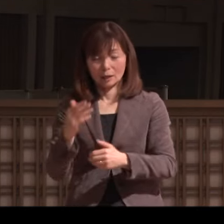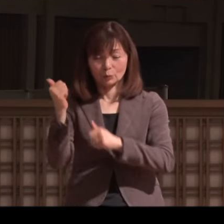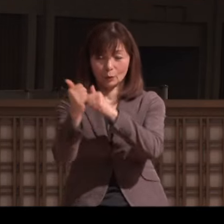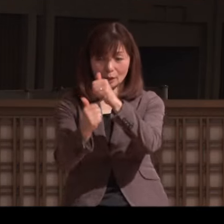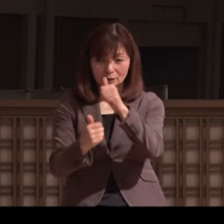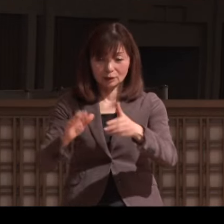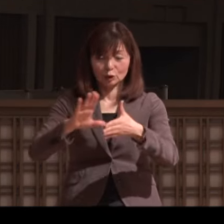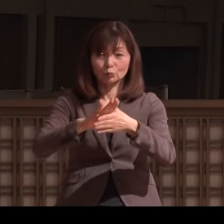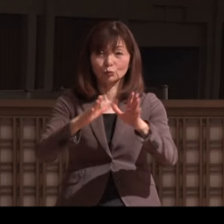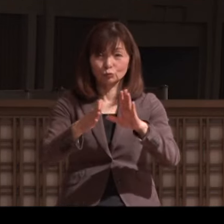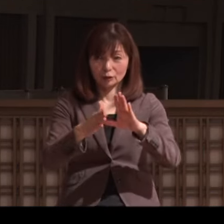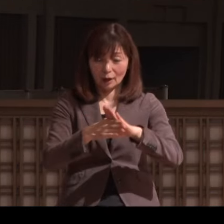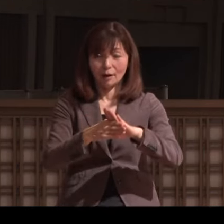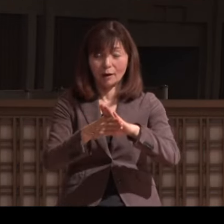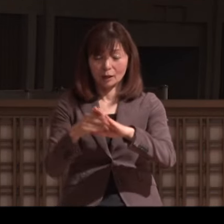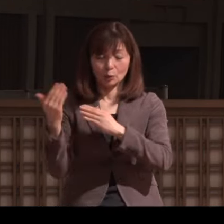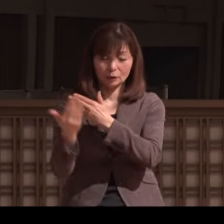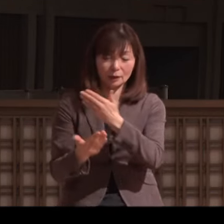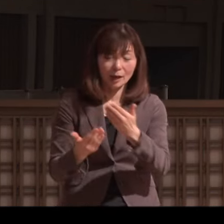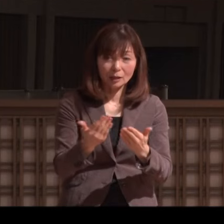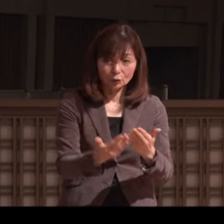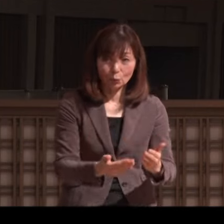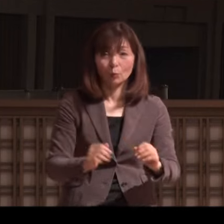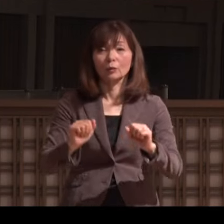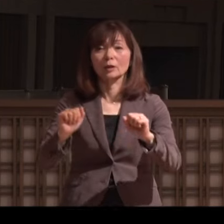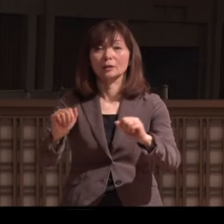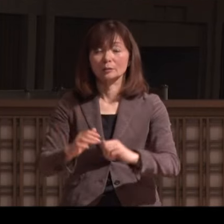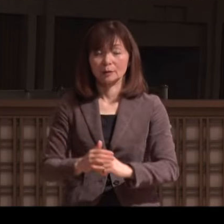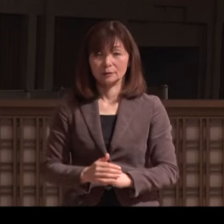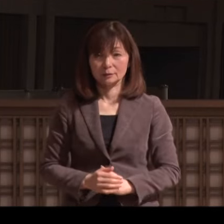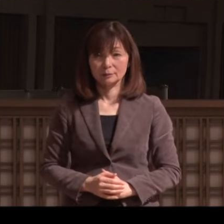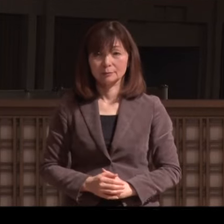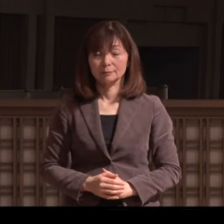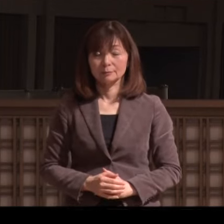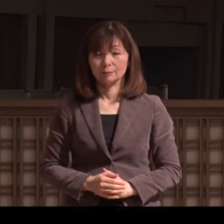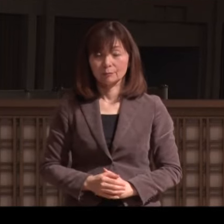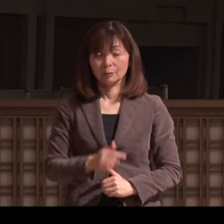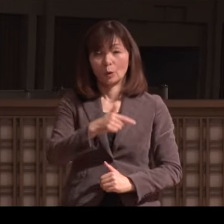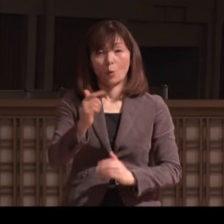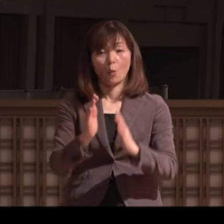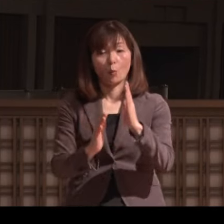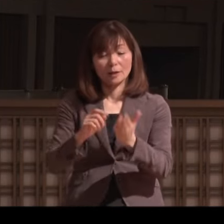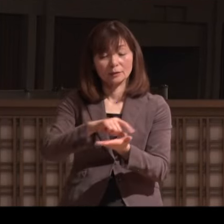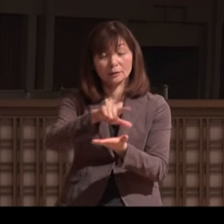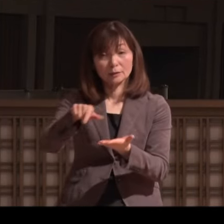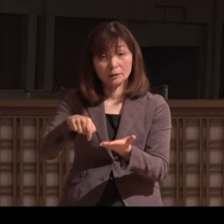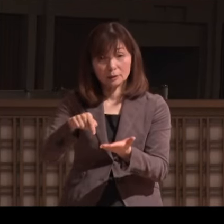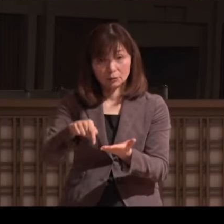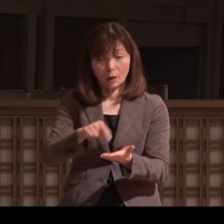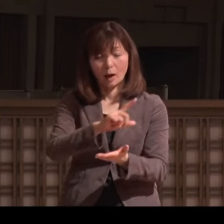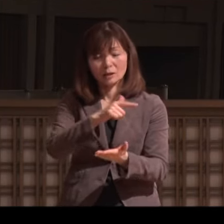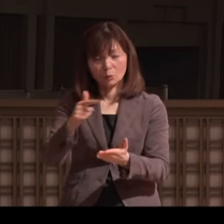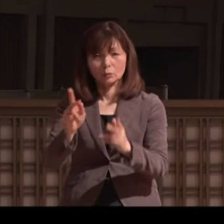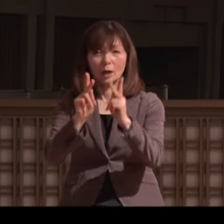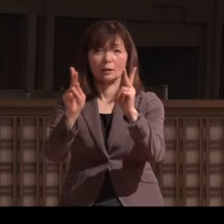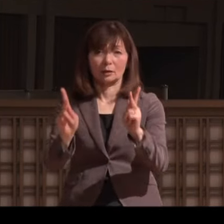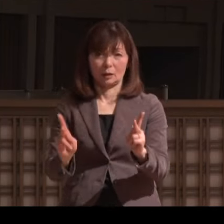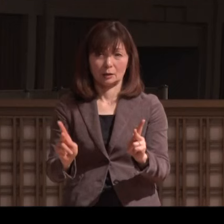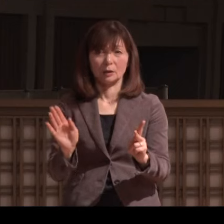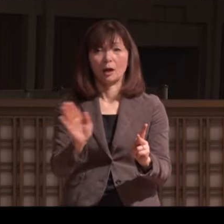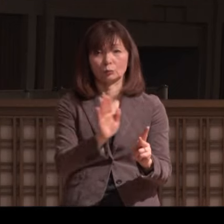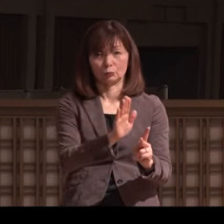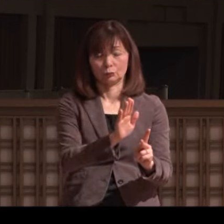文化の伝統継承も盛に行ってはおりますこの大林地区にはえ様々な課題があるのです